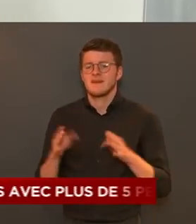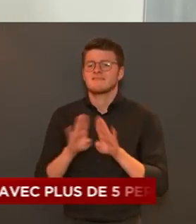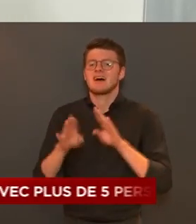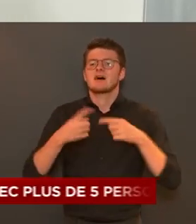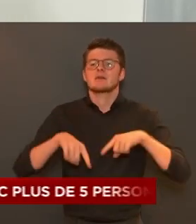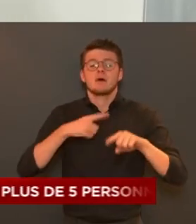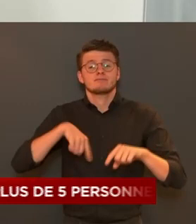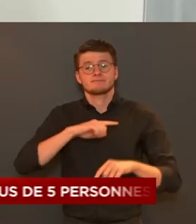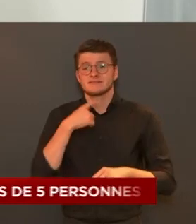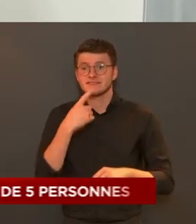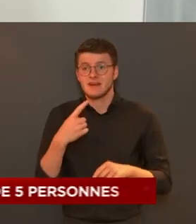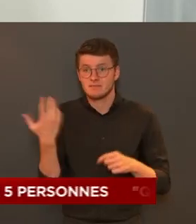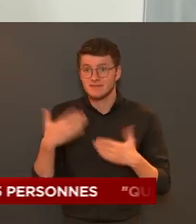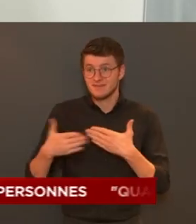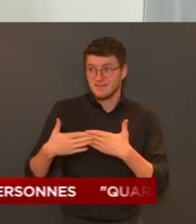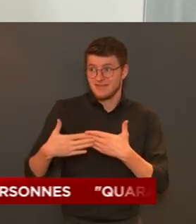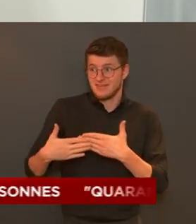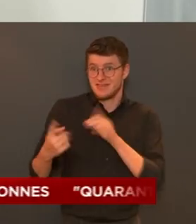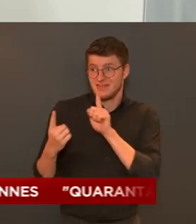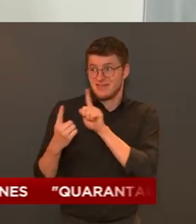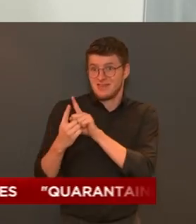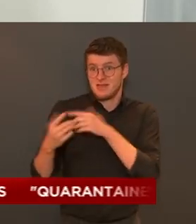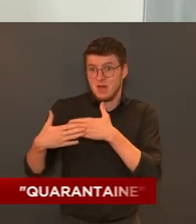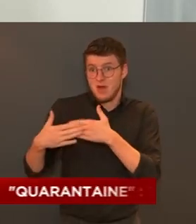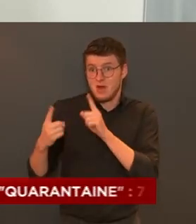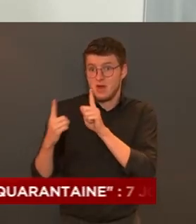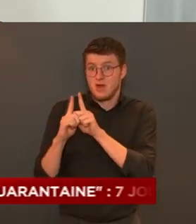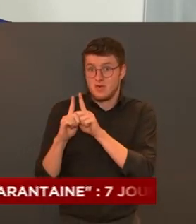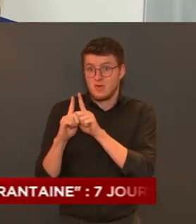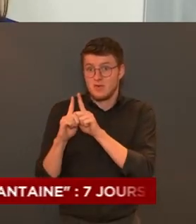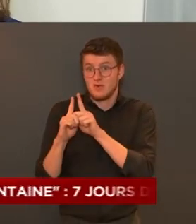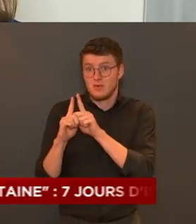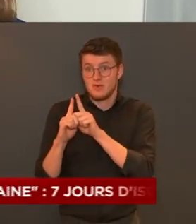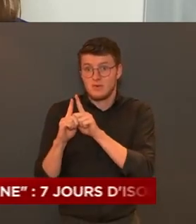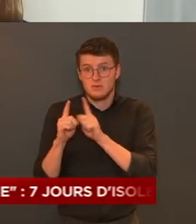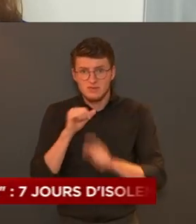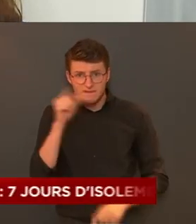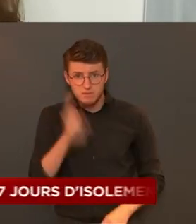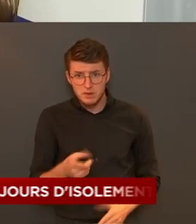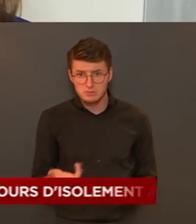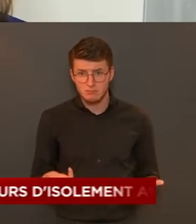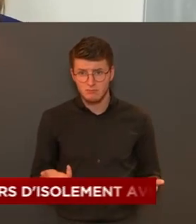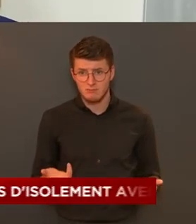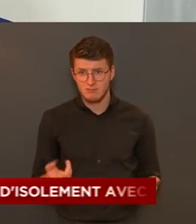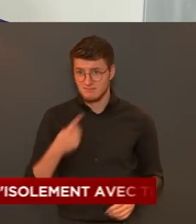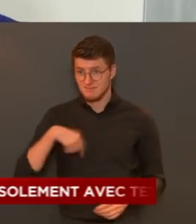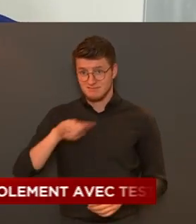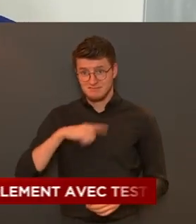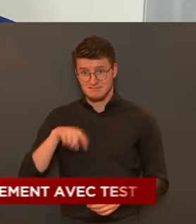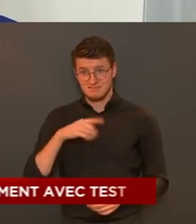Et au CNS, nous avons dit qu'en matière de contacts rapprochés, nous avons dit ce n'est